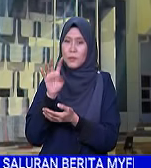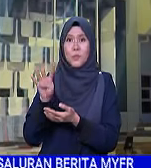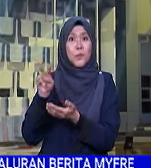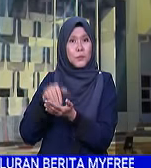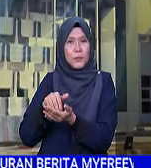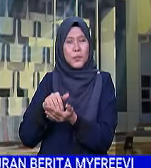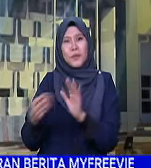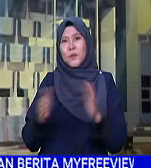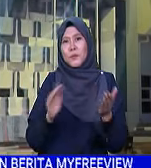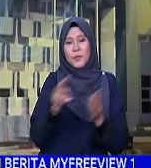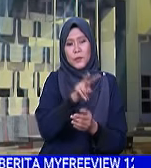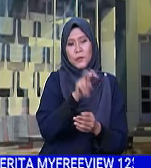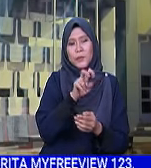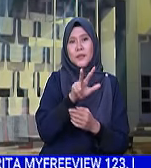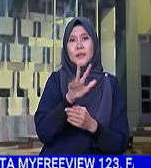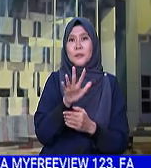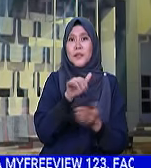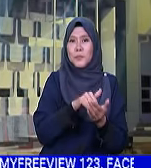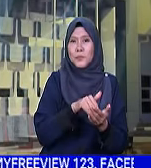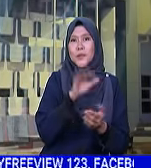ini berbanding hanya